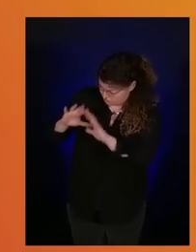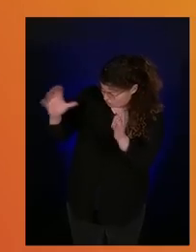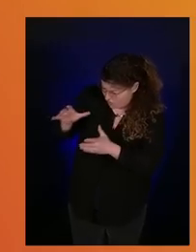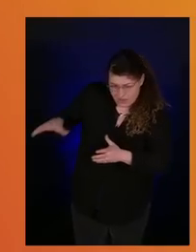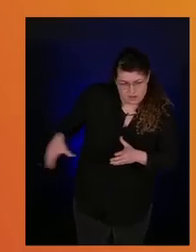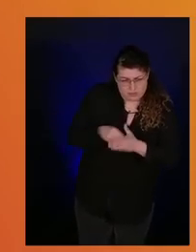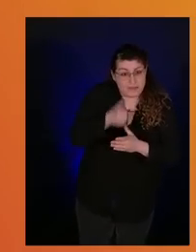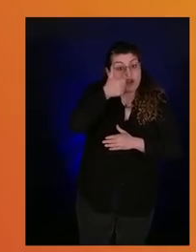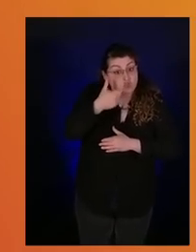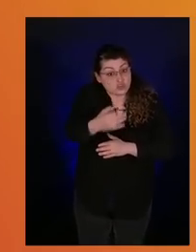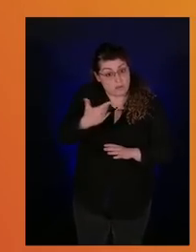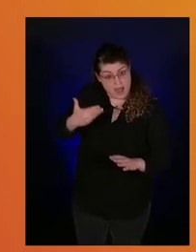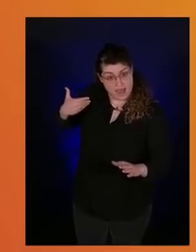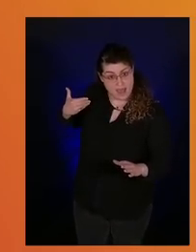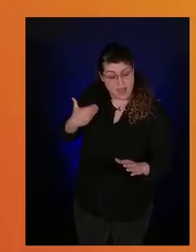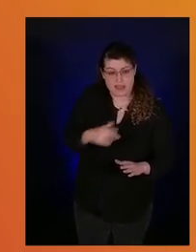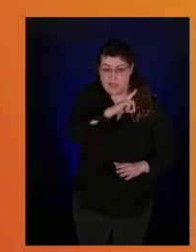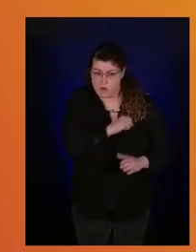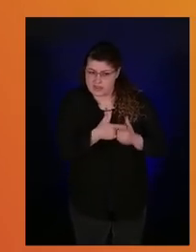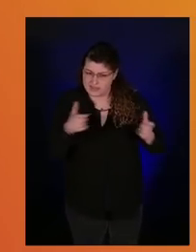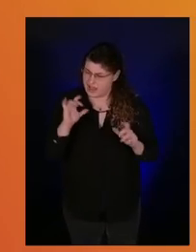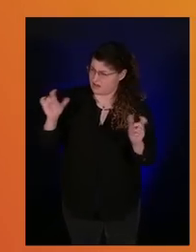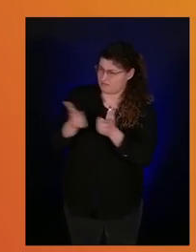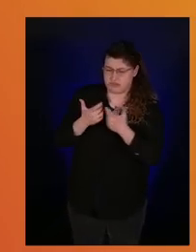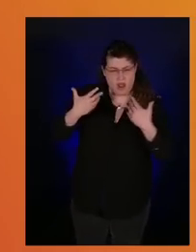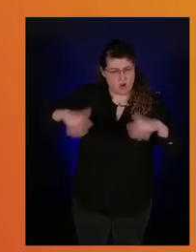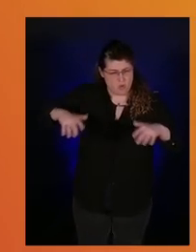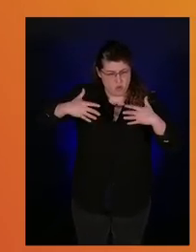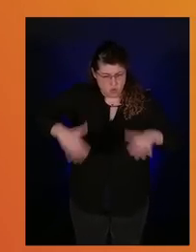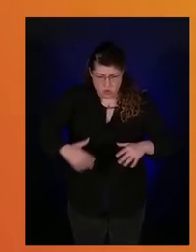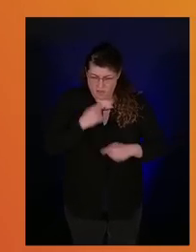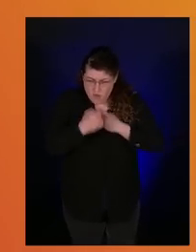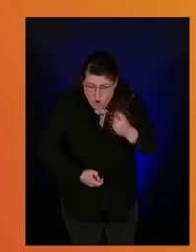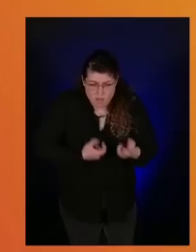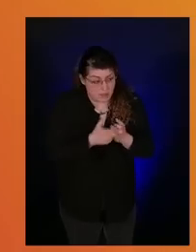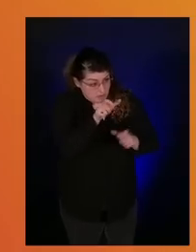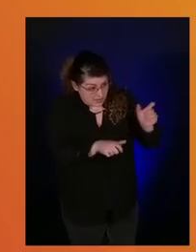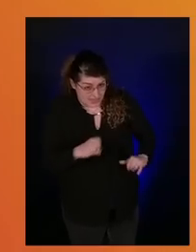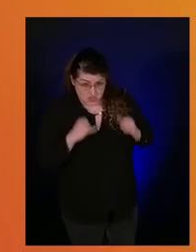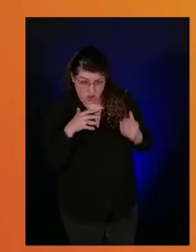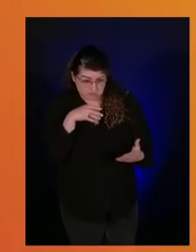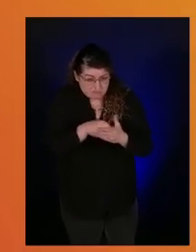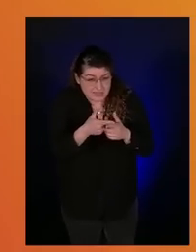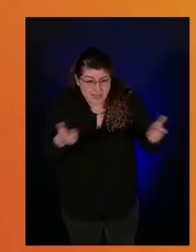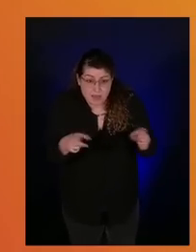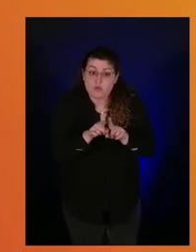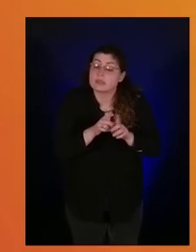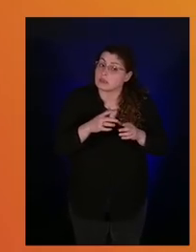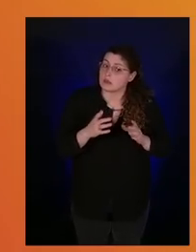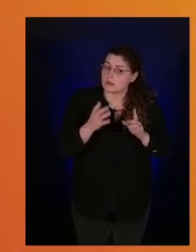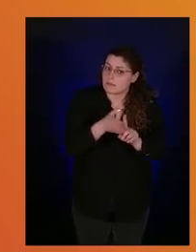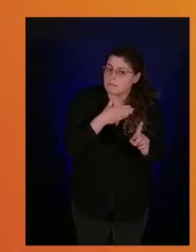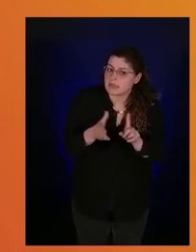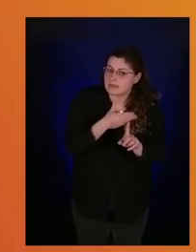une semaine, les forces de l'ordre répriment avec une violence aveugle les salariés, les jeunes mobilisés, ainsi que les militants syndicaux.